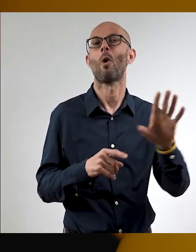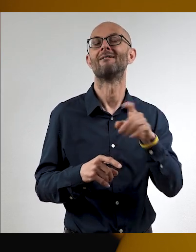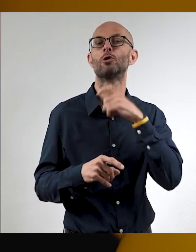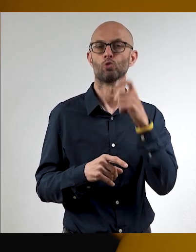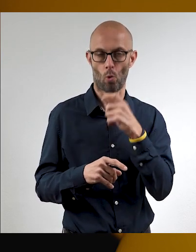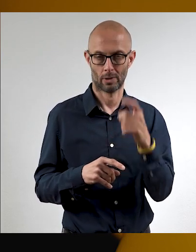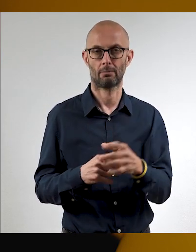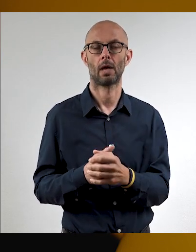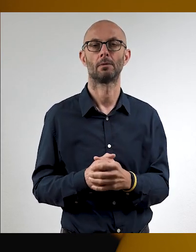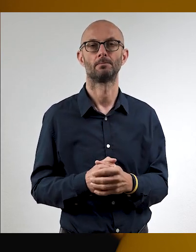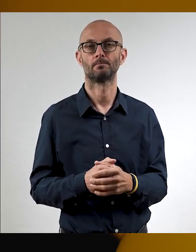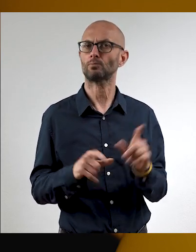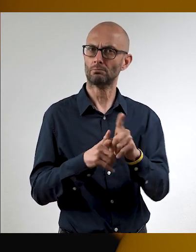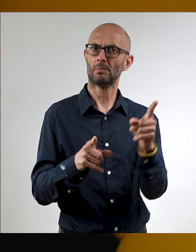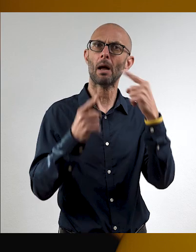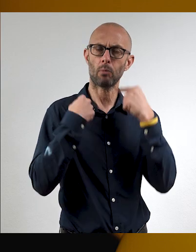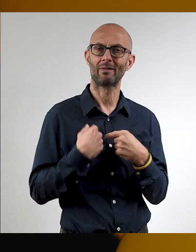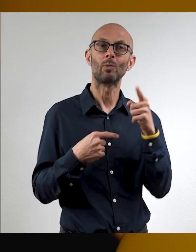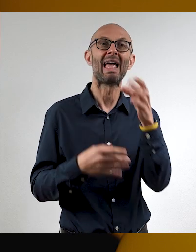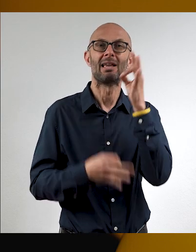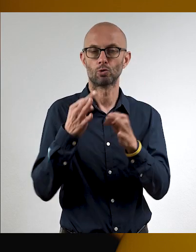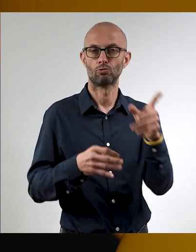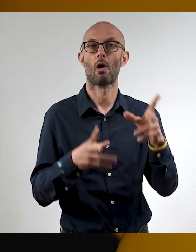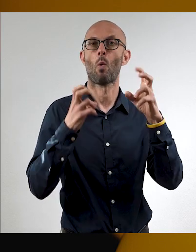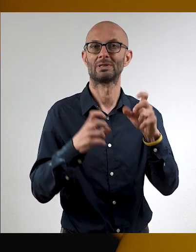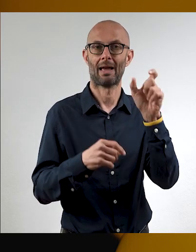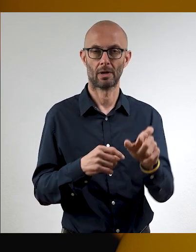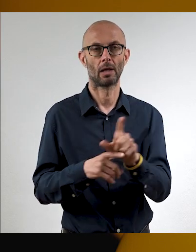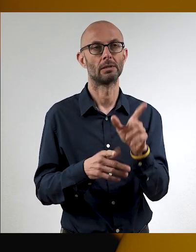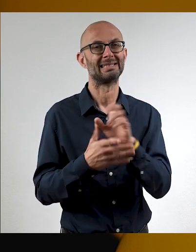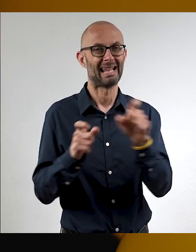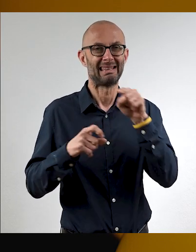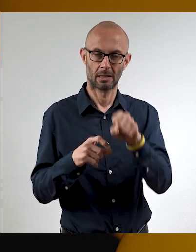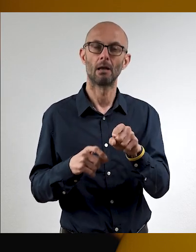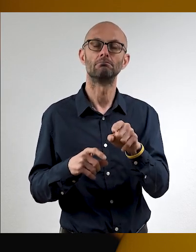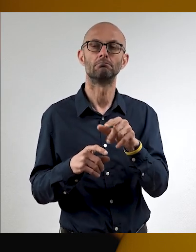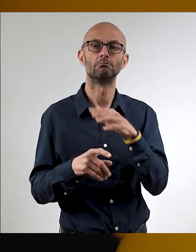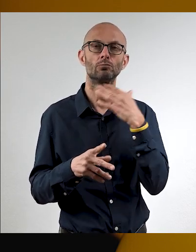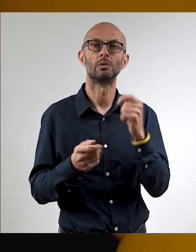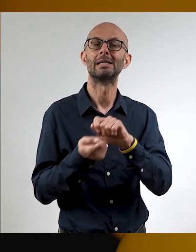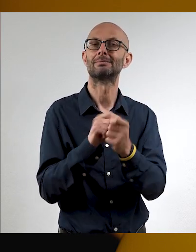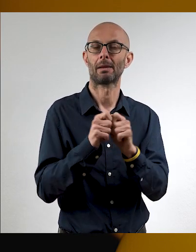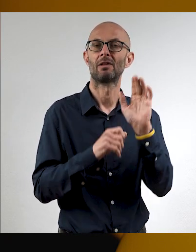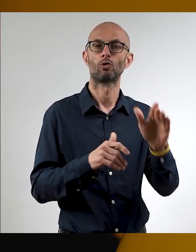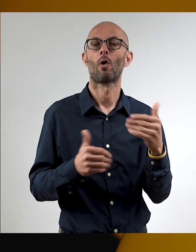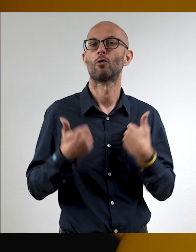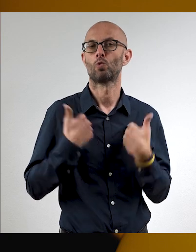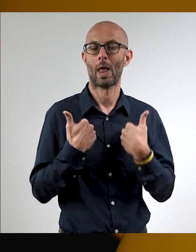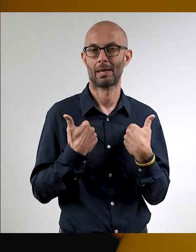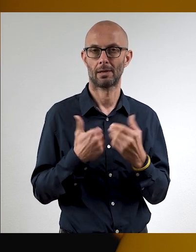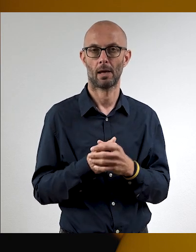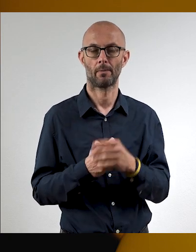zgodbe. Kot mi je povedal, ga je ta izkušnja ustavila in se je zaradi nje kar precej spremenilo njegovo